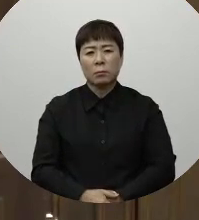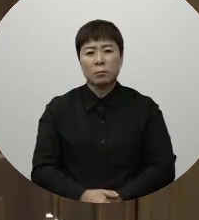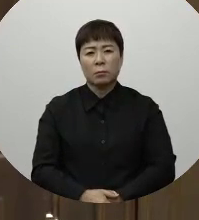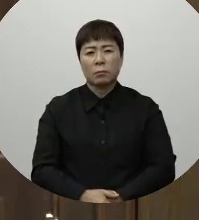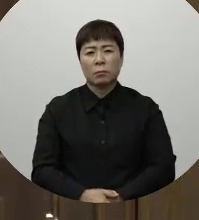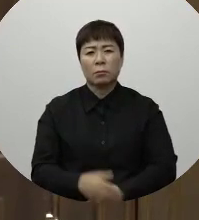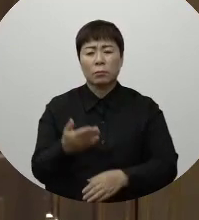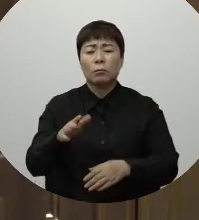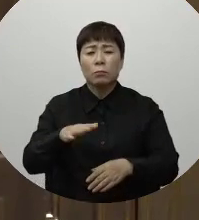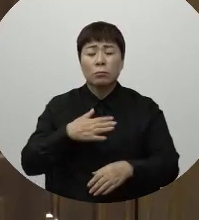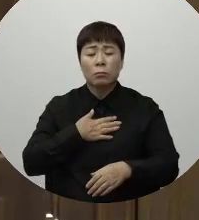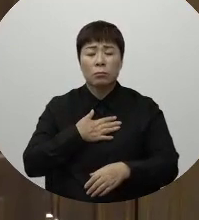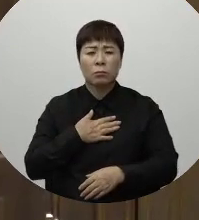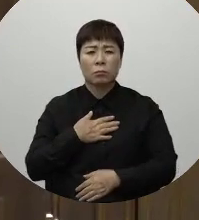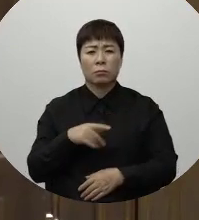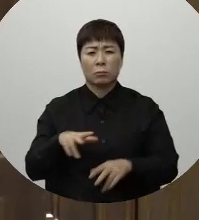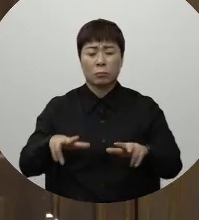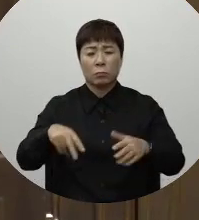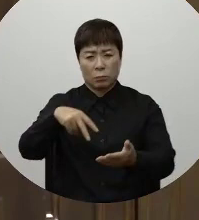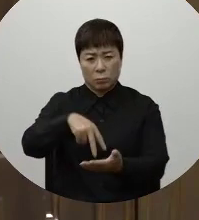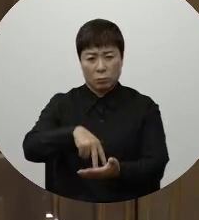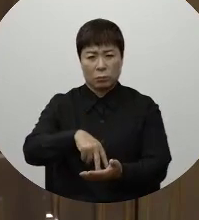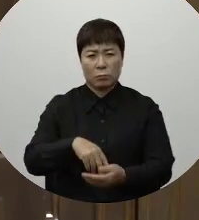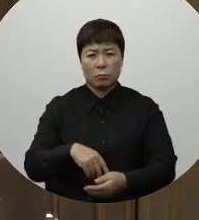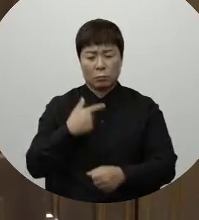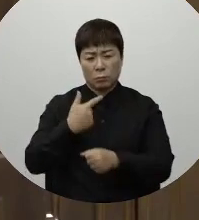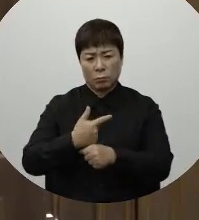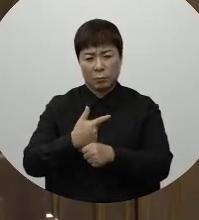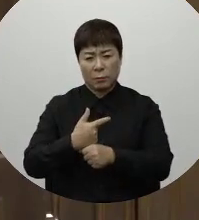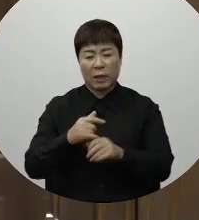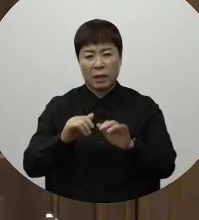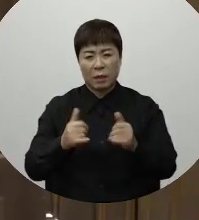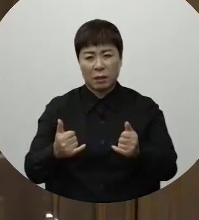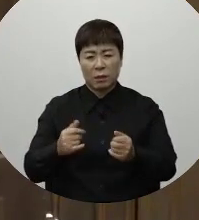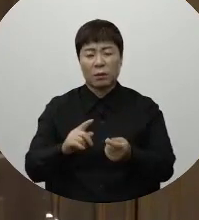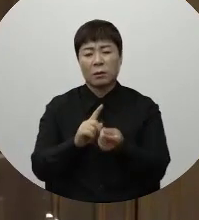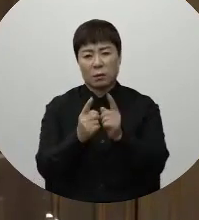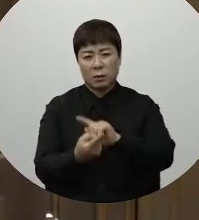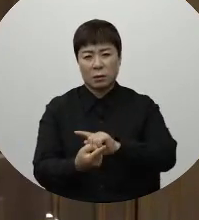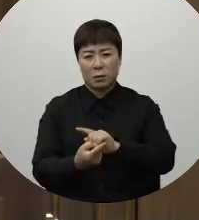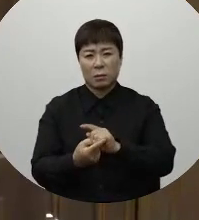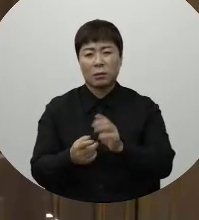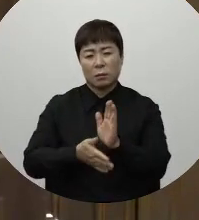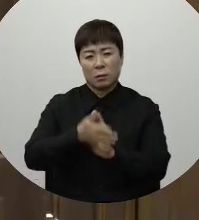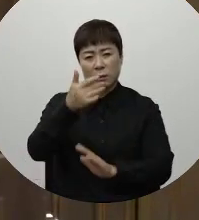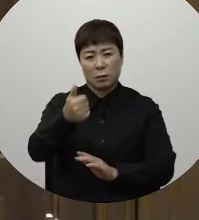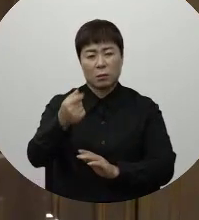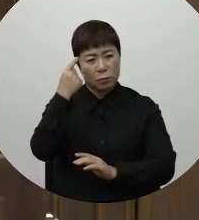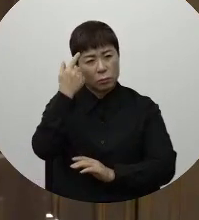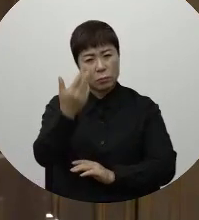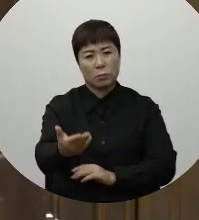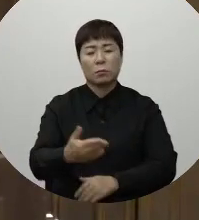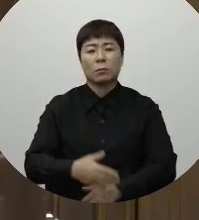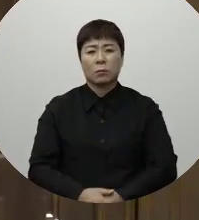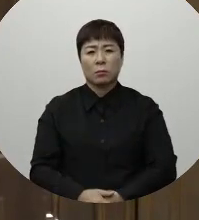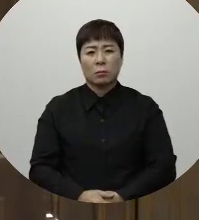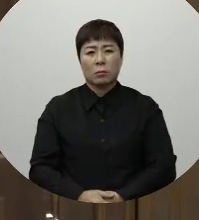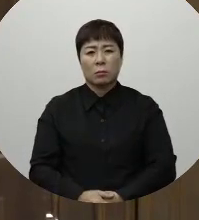그렇게 본 의원은 이 자리에서 남양주 시민들을 대신하여 시장님께 묻고 싶습니다.